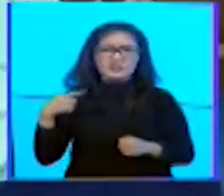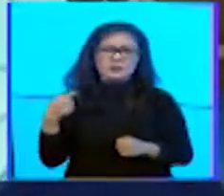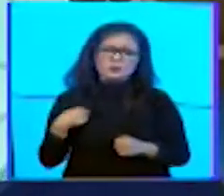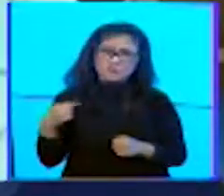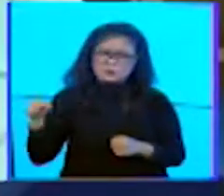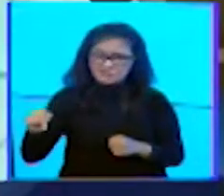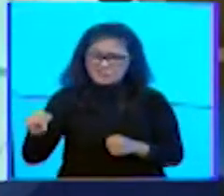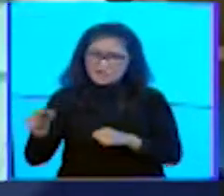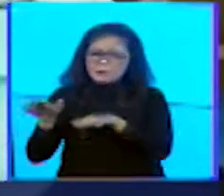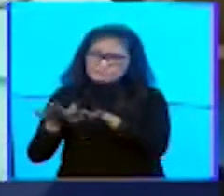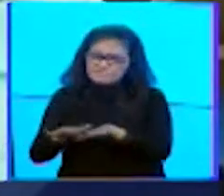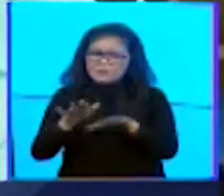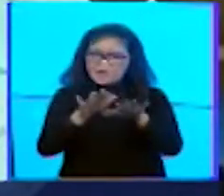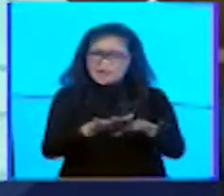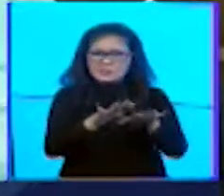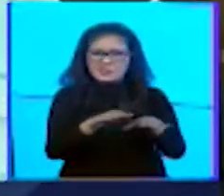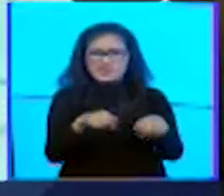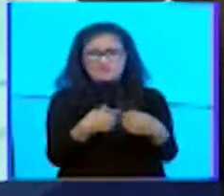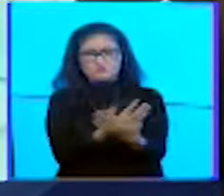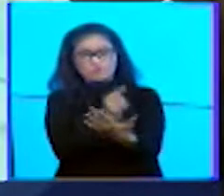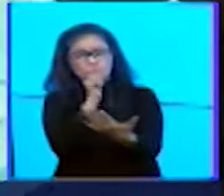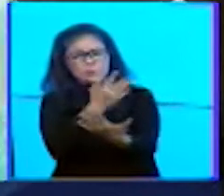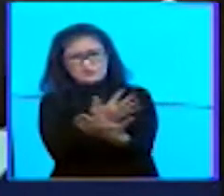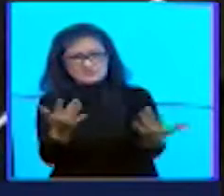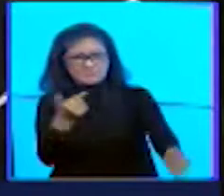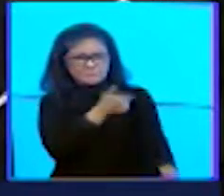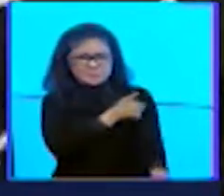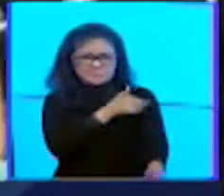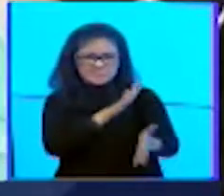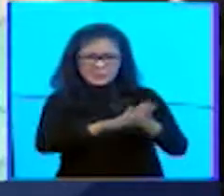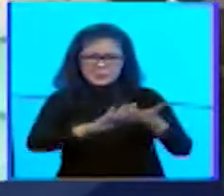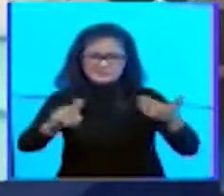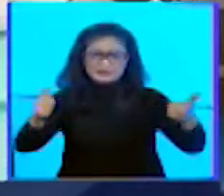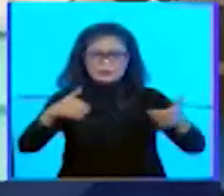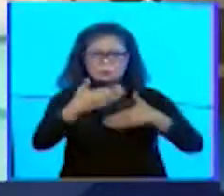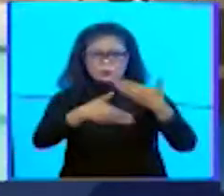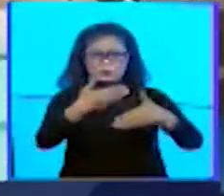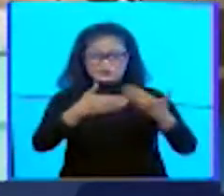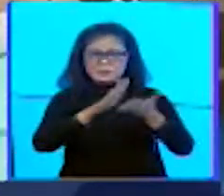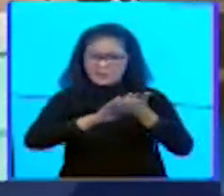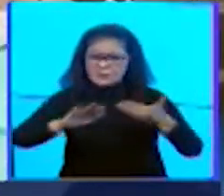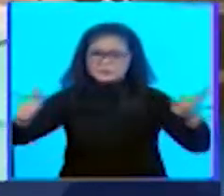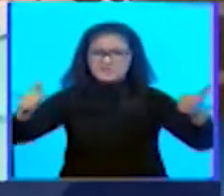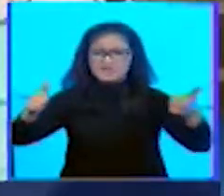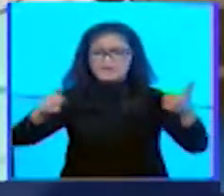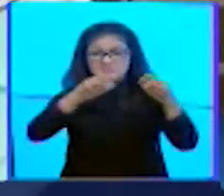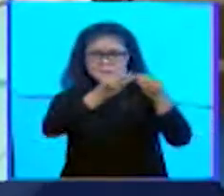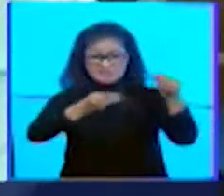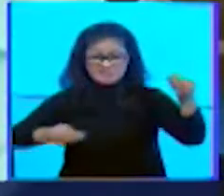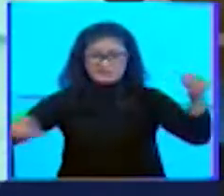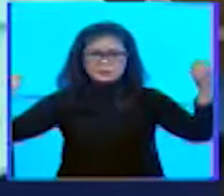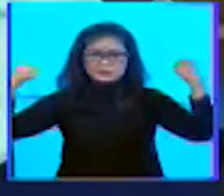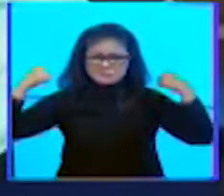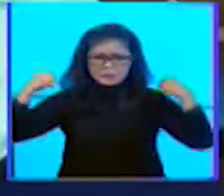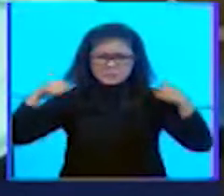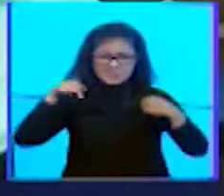sasaran bisa terpasang dengan baik kemudian proses semuanya berjalan lancar teman-teman petugas juga sehat yang dikasih